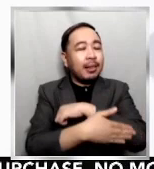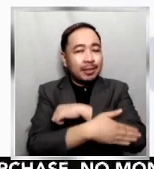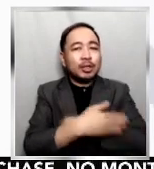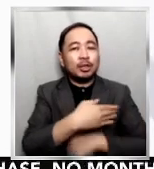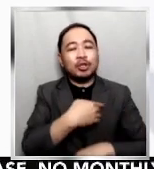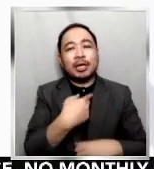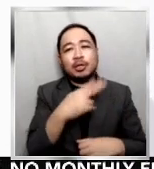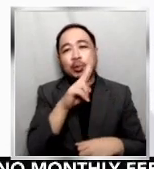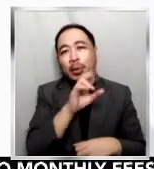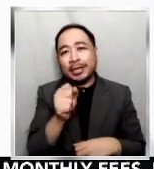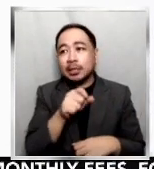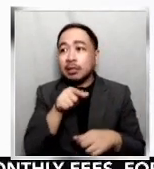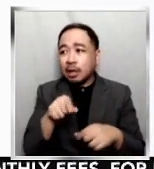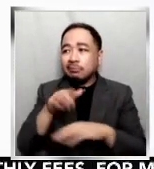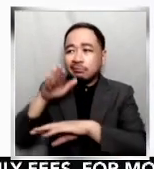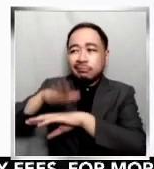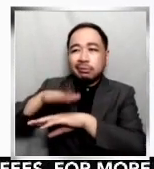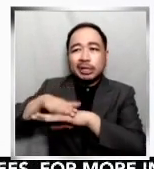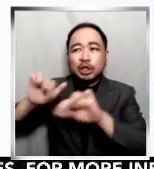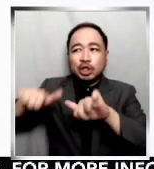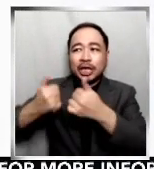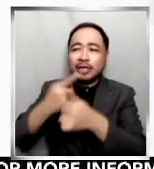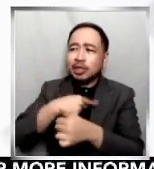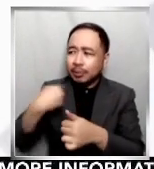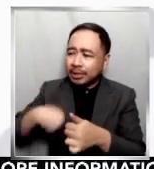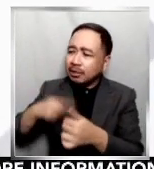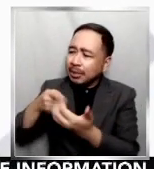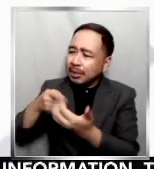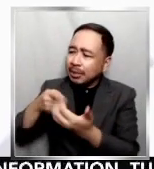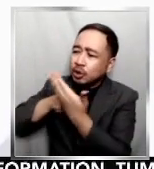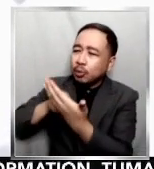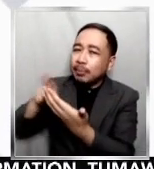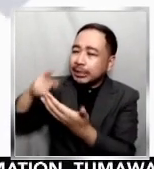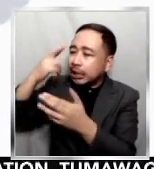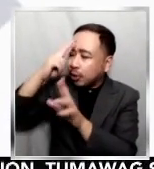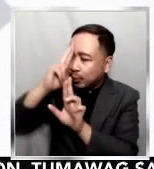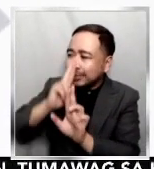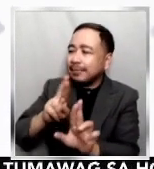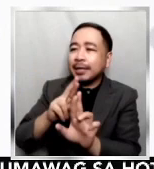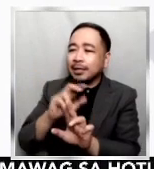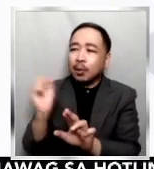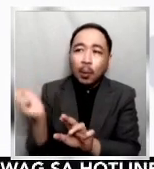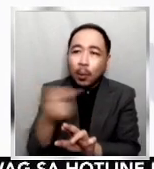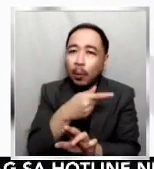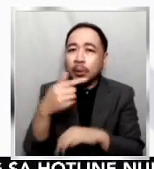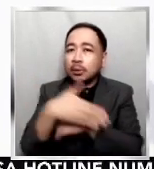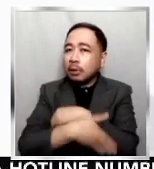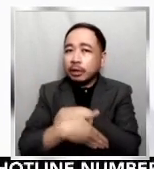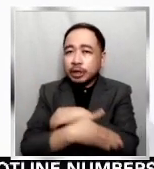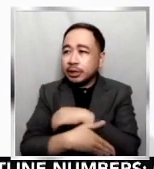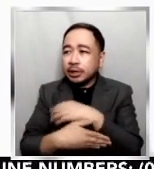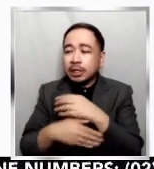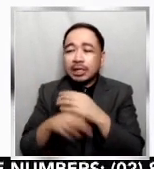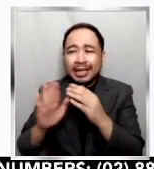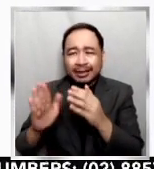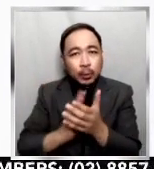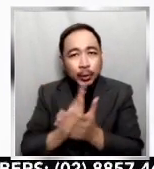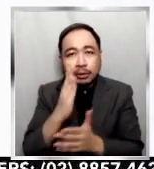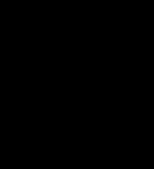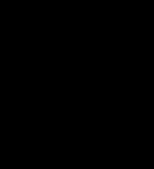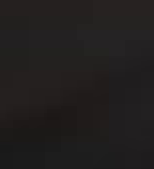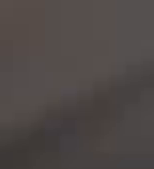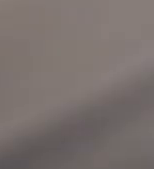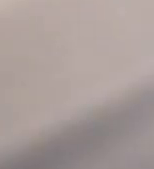nito at ipakitang re-respetuhin nito ang karapatan ng lahat ng bansa, malaki man o maliit. Joseph Morong, Nakatutok 24